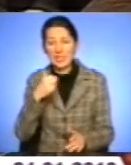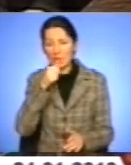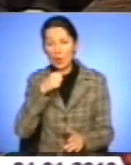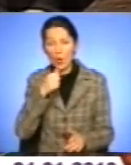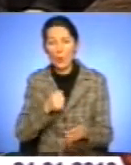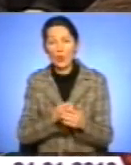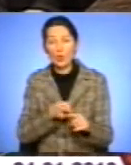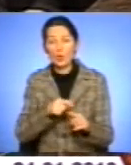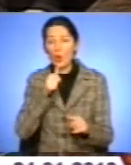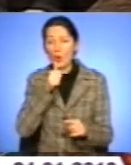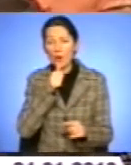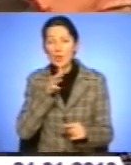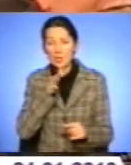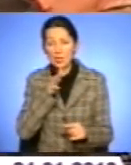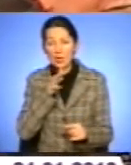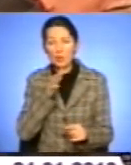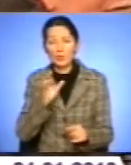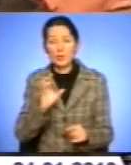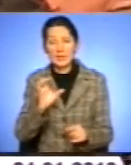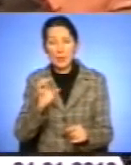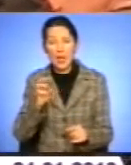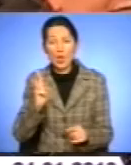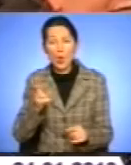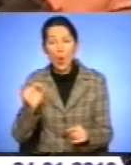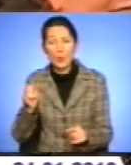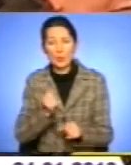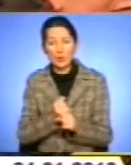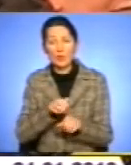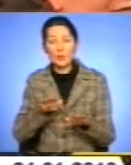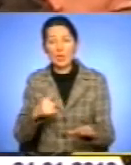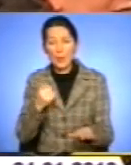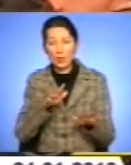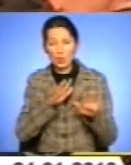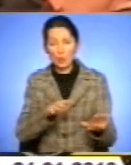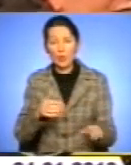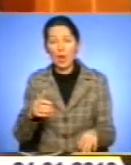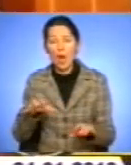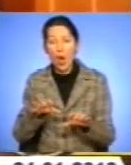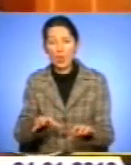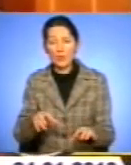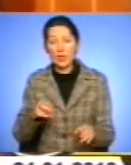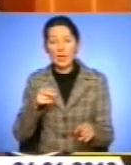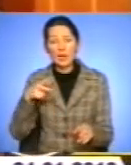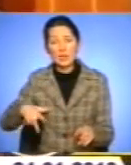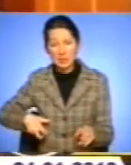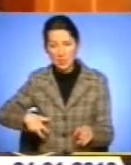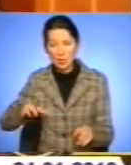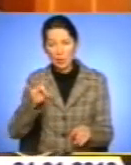Степана Володимировича головою Чортківської районної державної адміністрації. Президент України Віктор